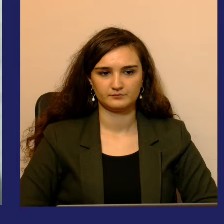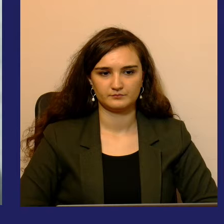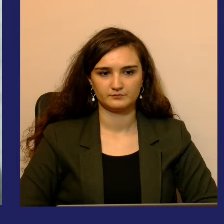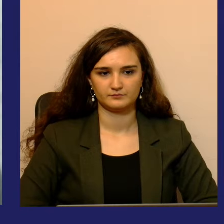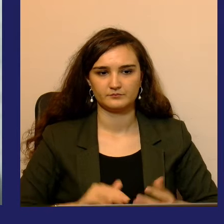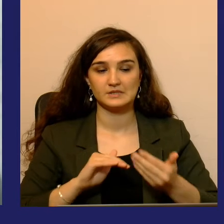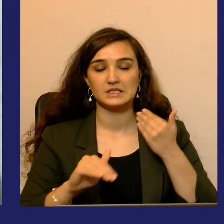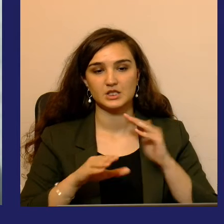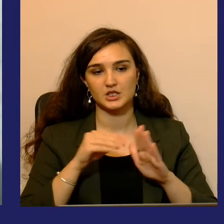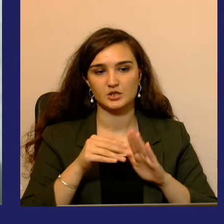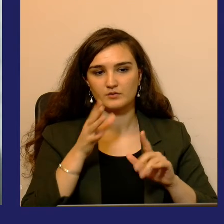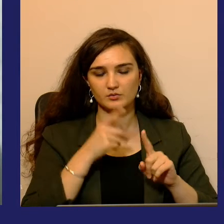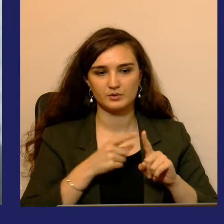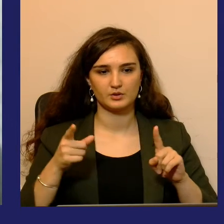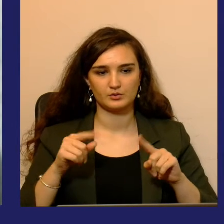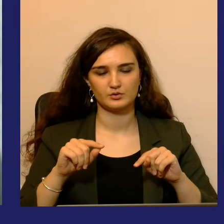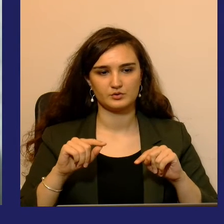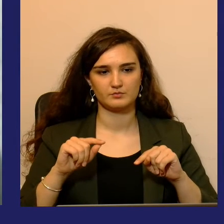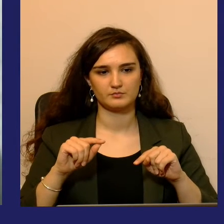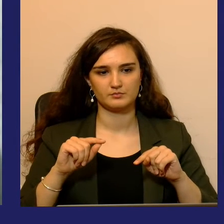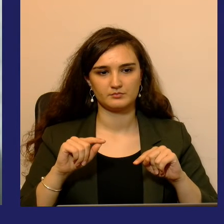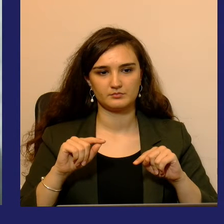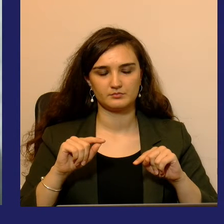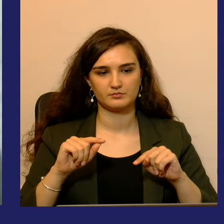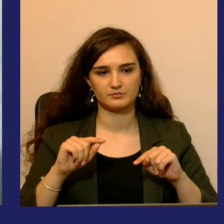Წინა საარჩევნო პერიოდში